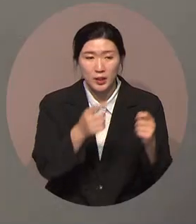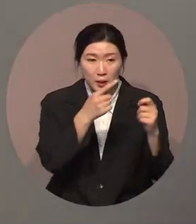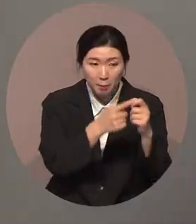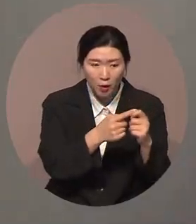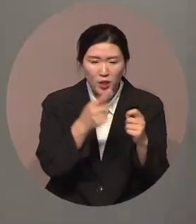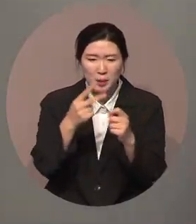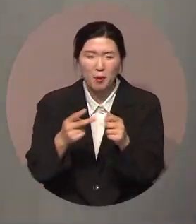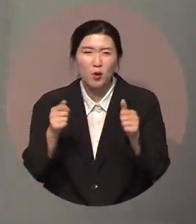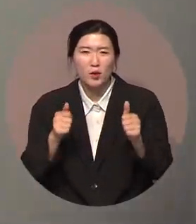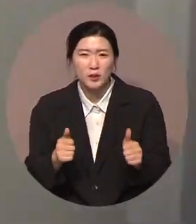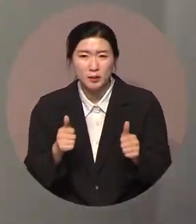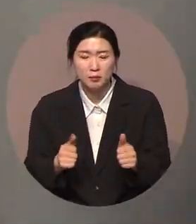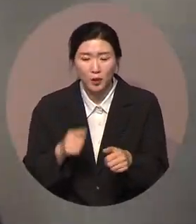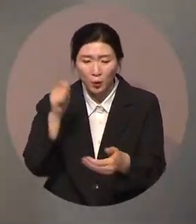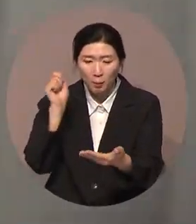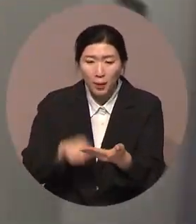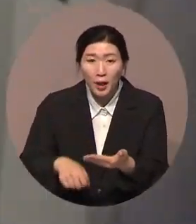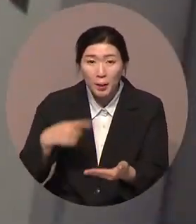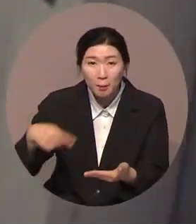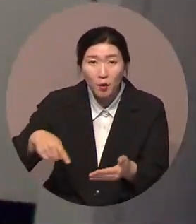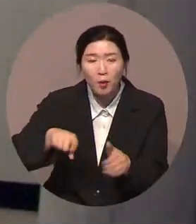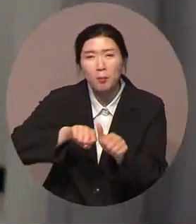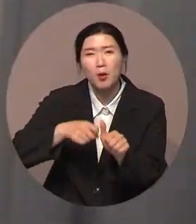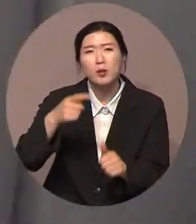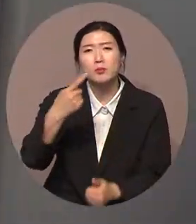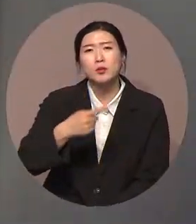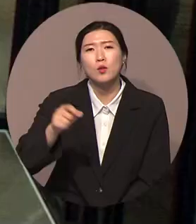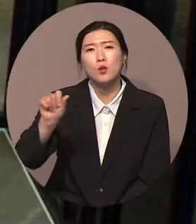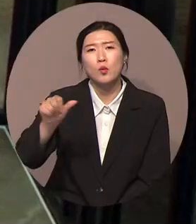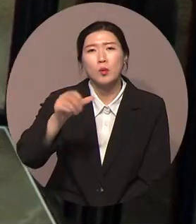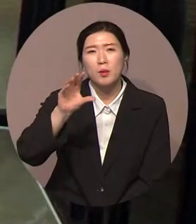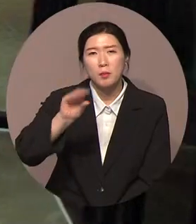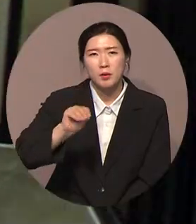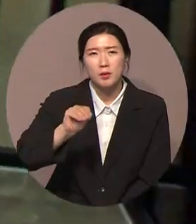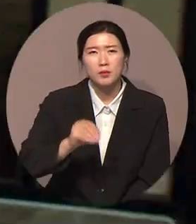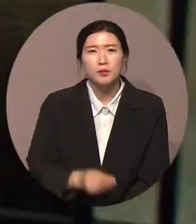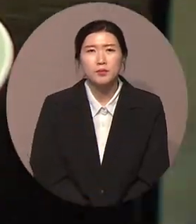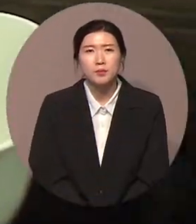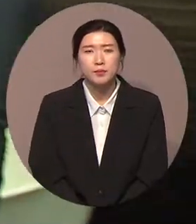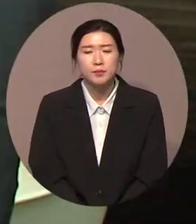항소심에서도 원심과 같은 벌금 1500만원을 선고받았습니다